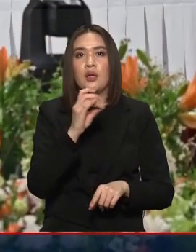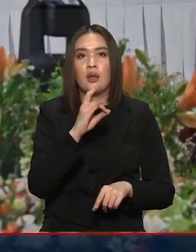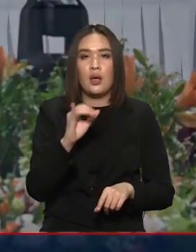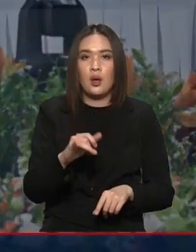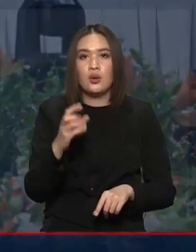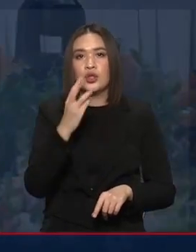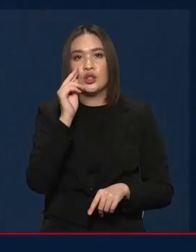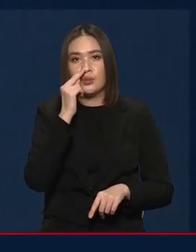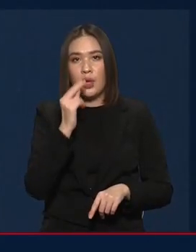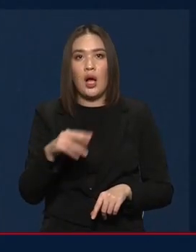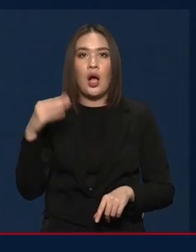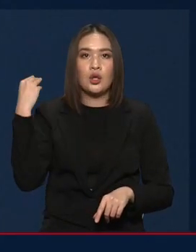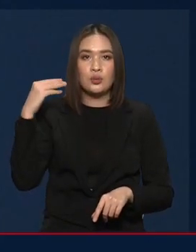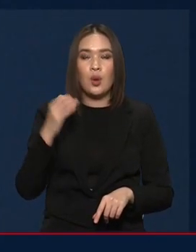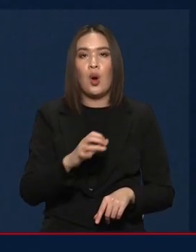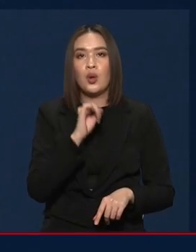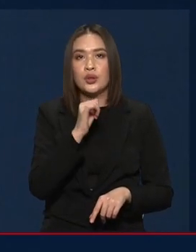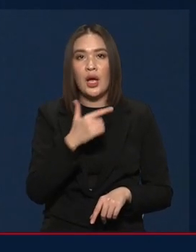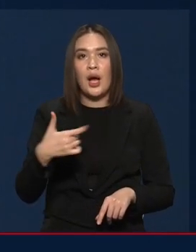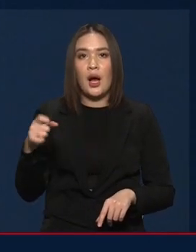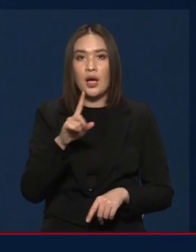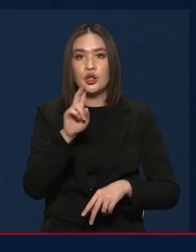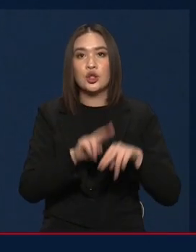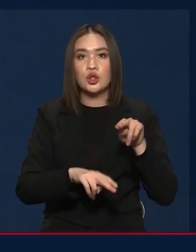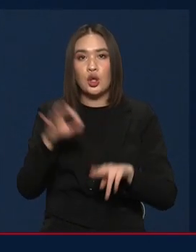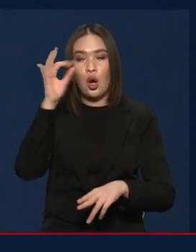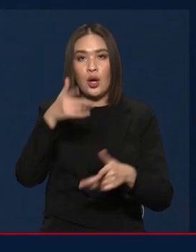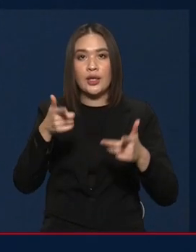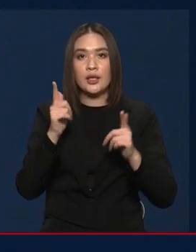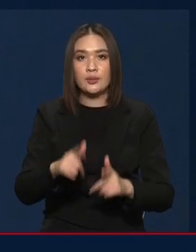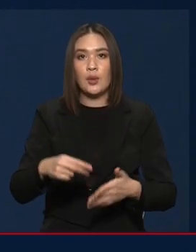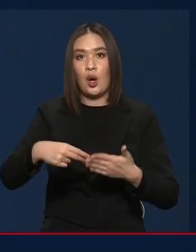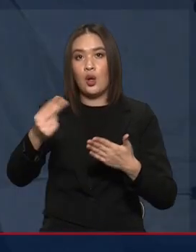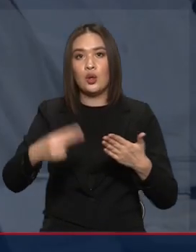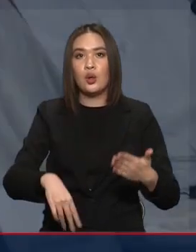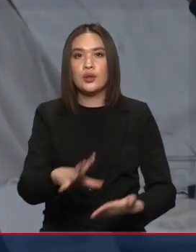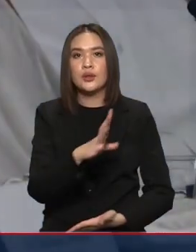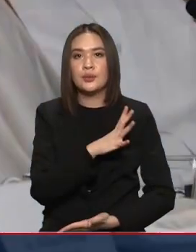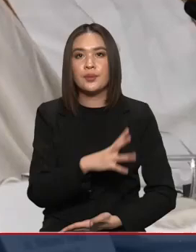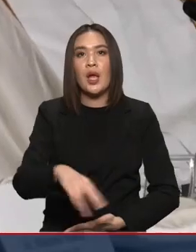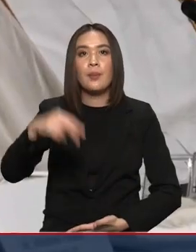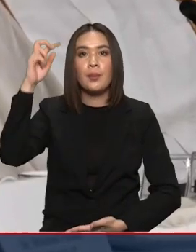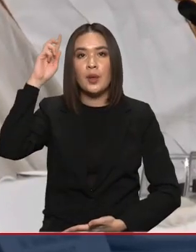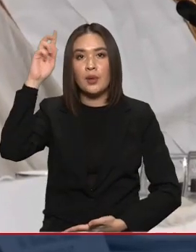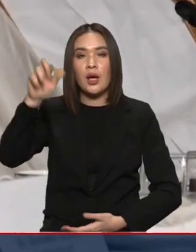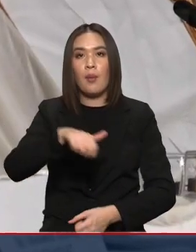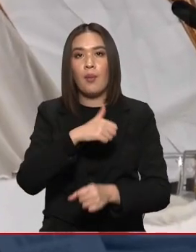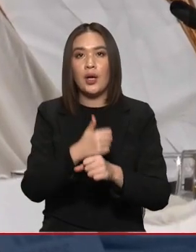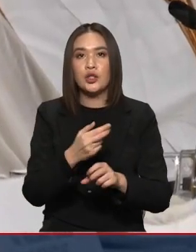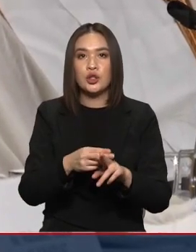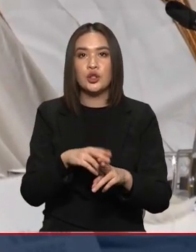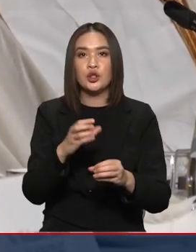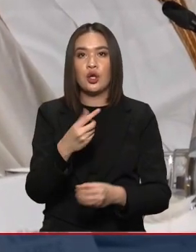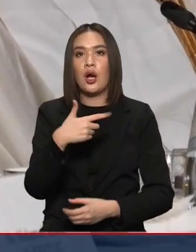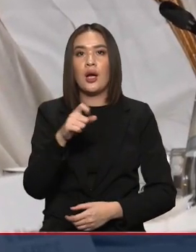Шымкент және Ақтөбе Қостанай газ құбырларының құрылысы туралы келісімдерге қол қойылды. Мемлекет басшысы Қашағанда тағы бір газ